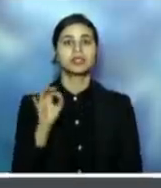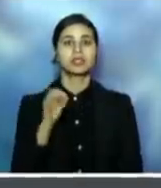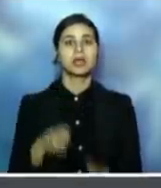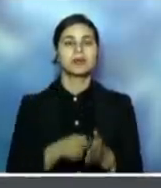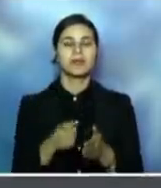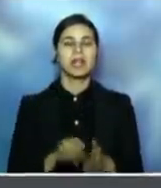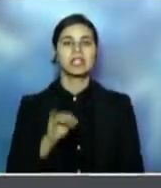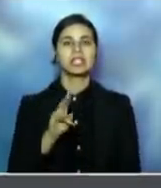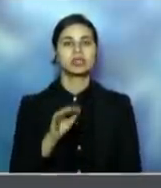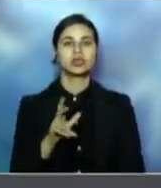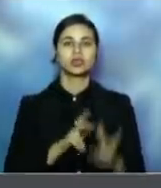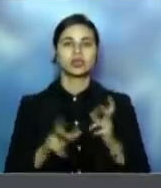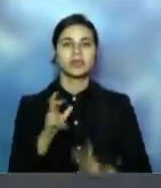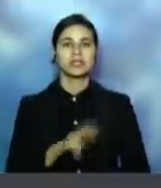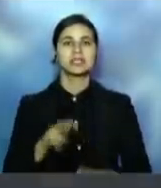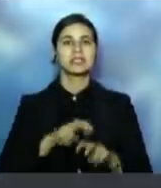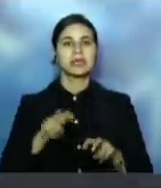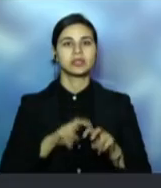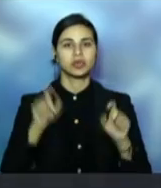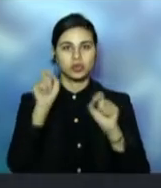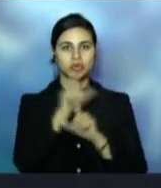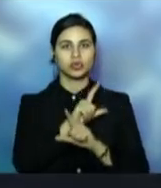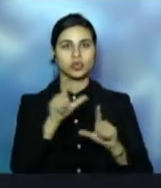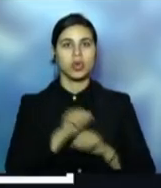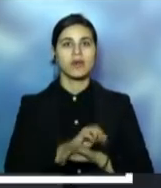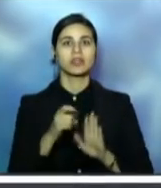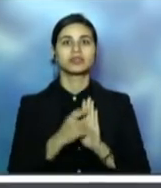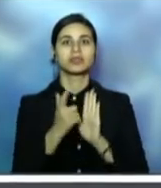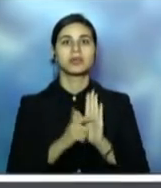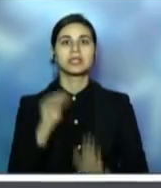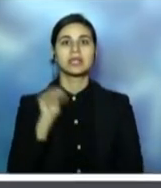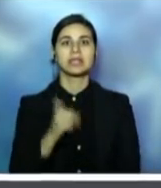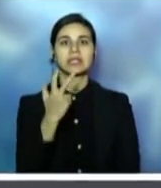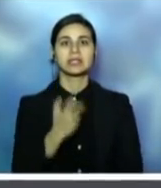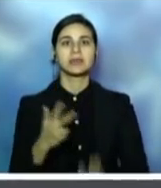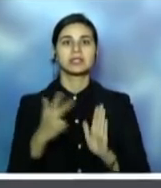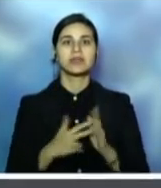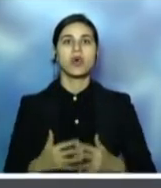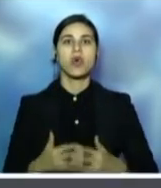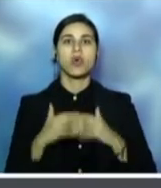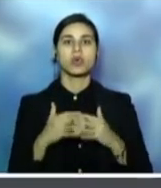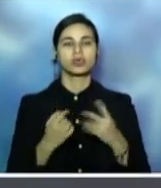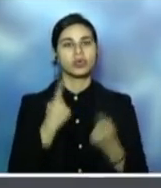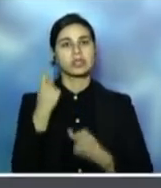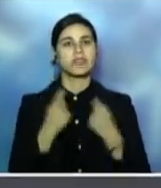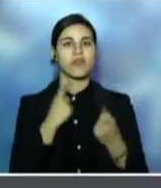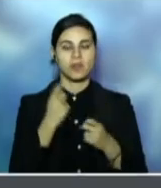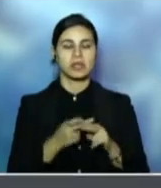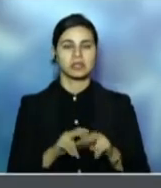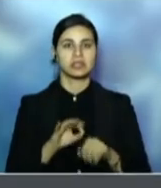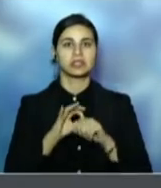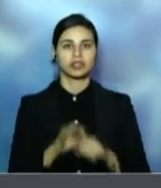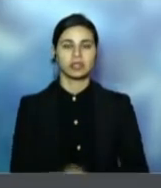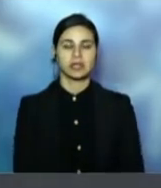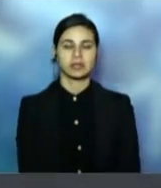ილინოისის უნივერსიტეტის სამედიცინო სკოლა აქვეყნებს. კვლევა 17308 ორსულის მონაცემზე დაყრდნობით ჩატარდა.